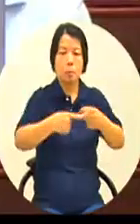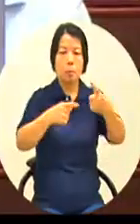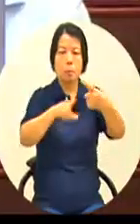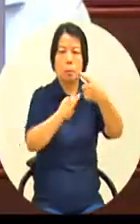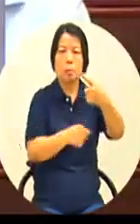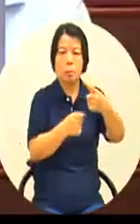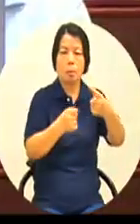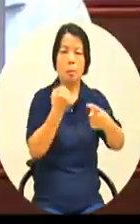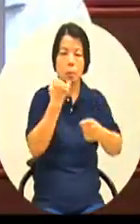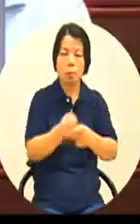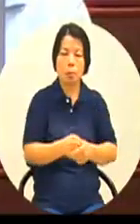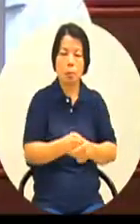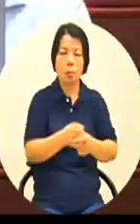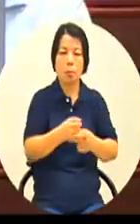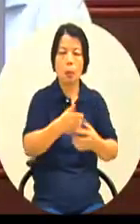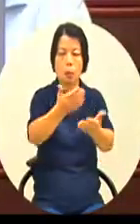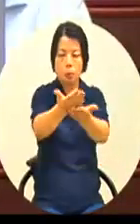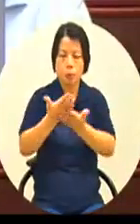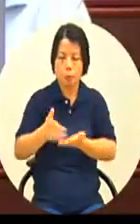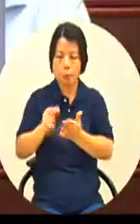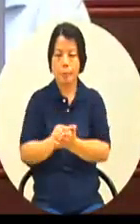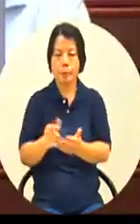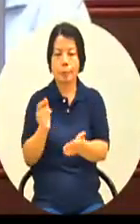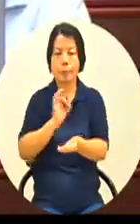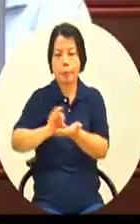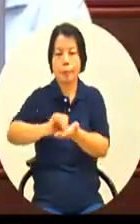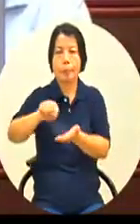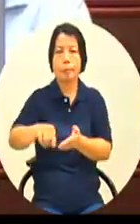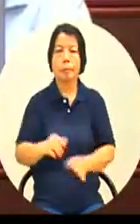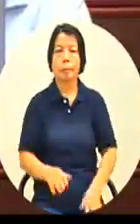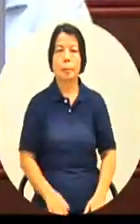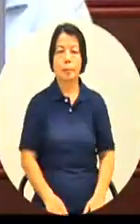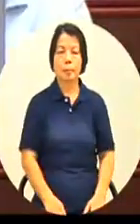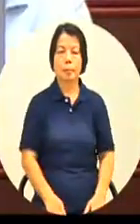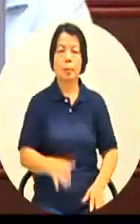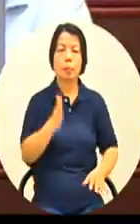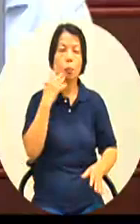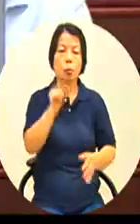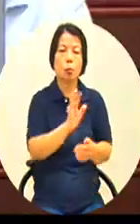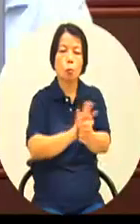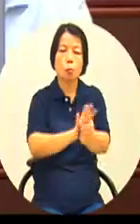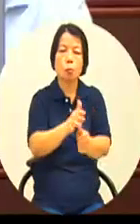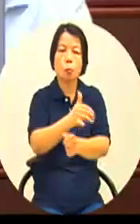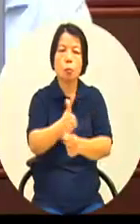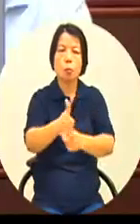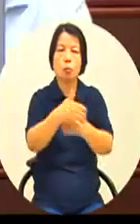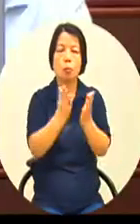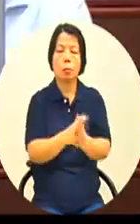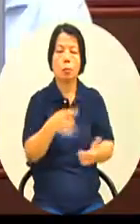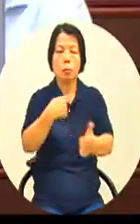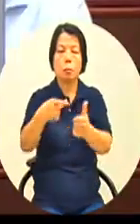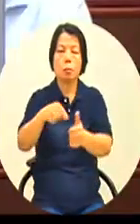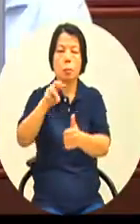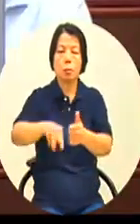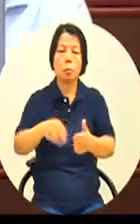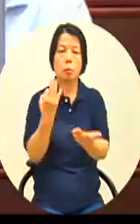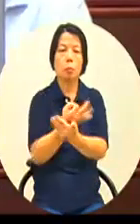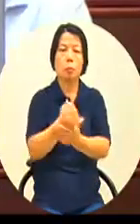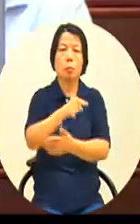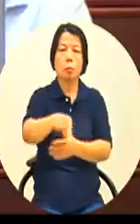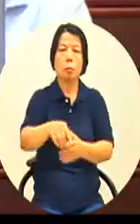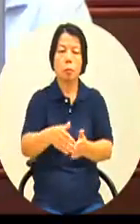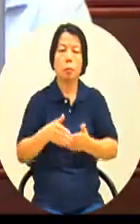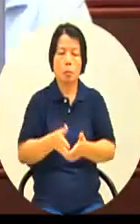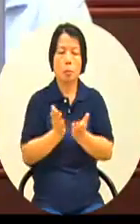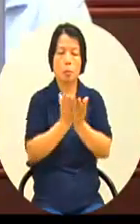入服务哈。那前线员工如果说他的教育训练没有完成，我会责成我们轮